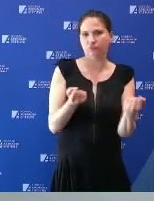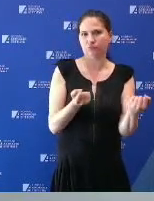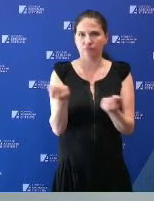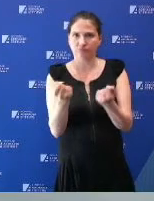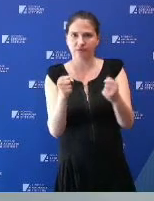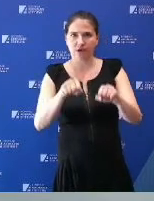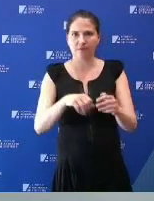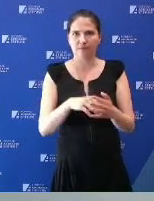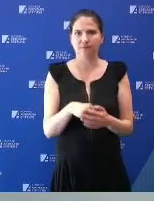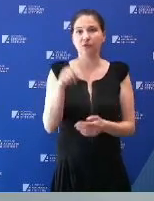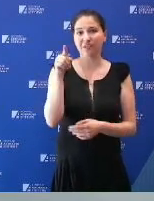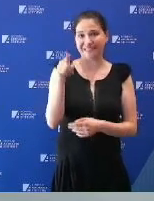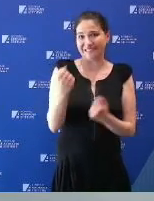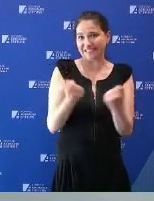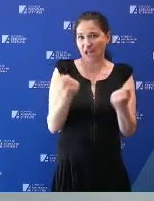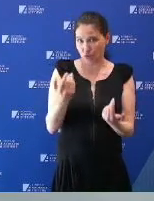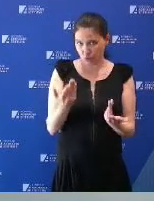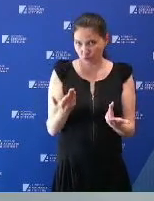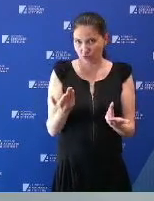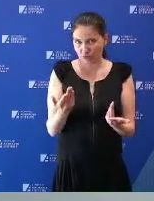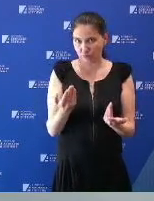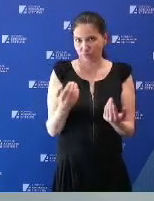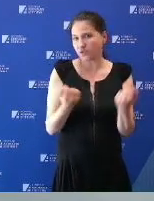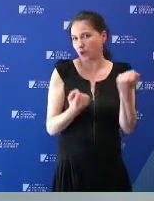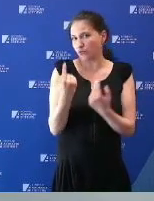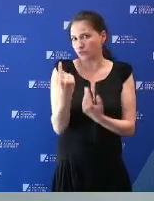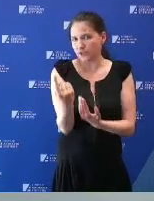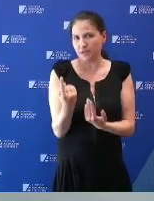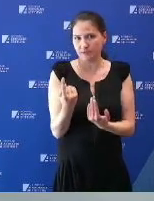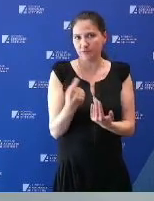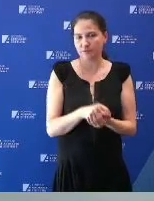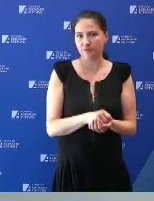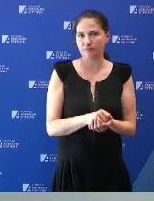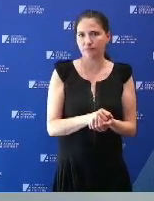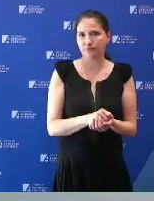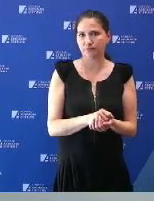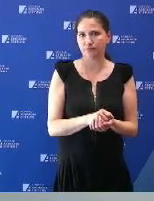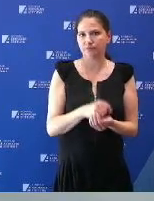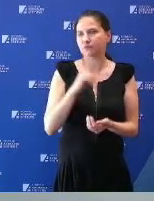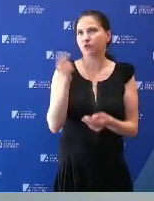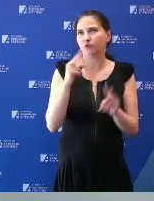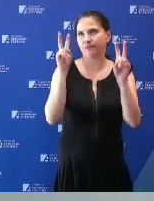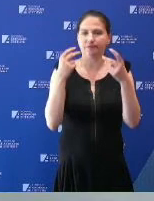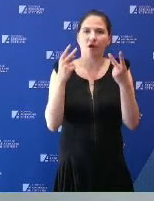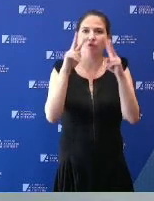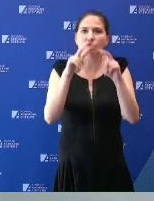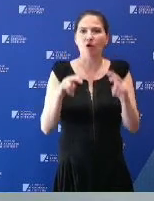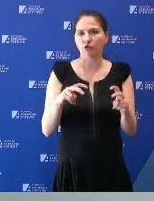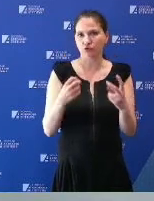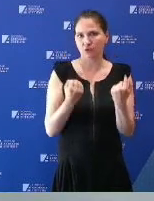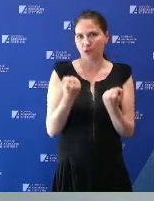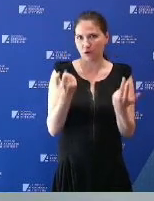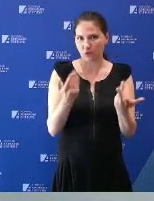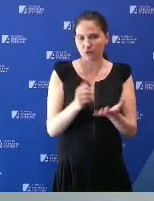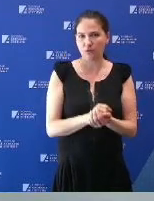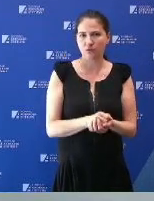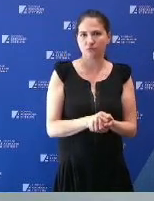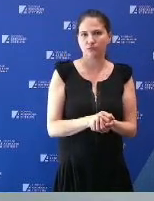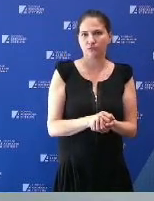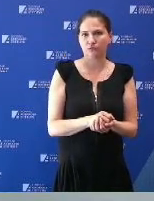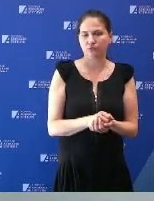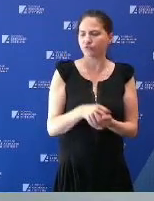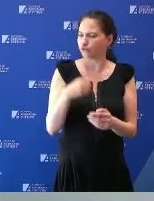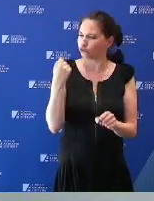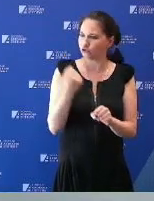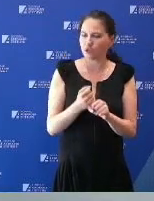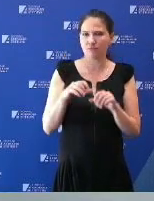KUKA selbst, ja, das ist, wie gesagt, unser Forschungsfahrzeug, das wir auch Unternehmen